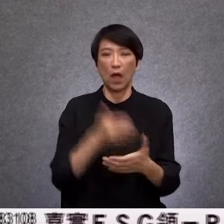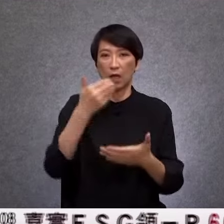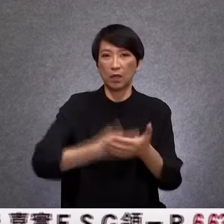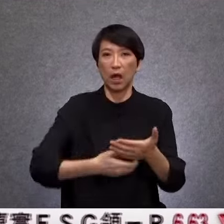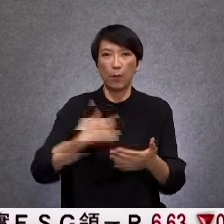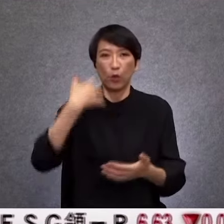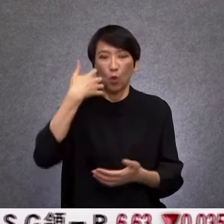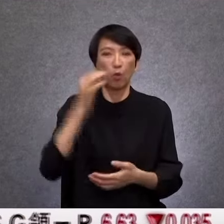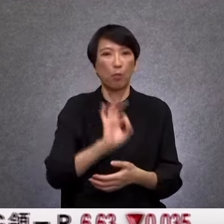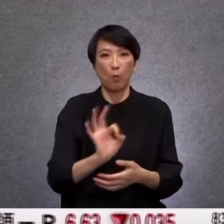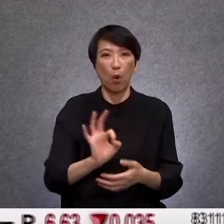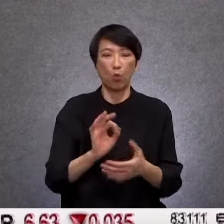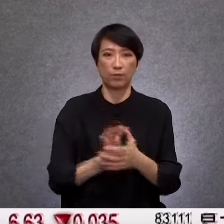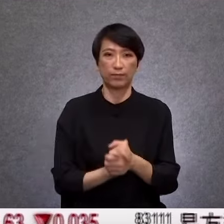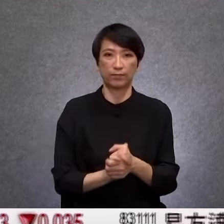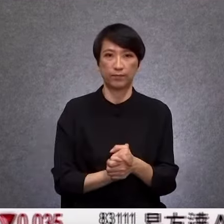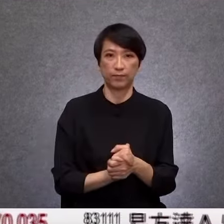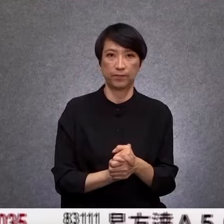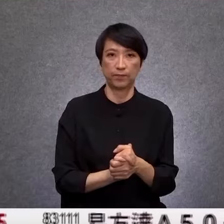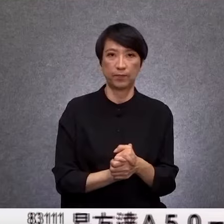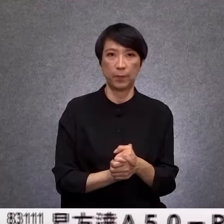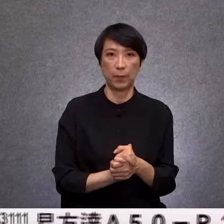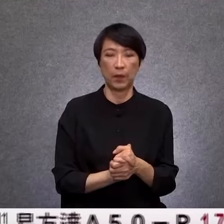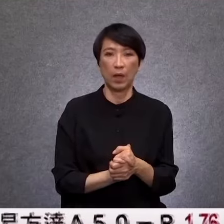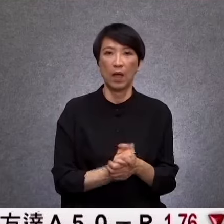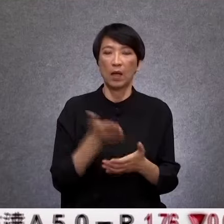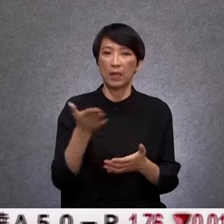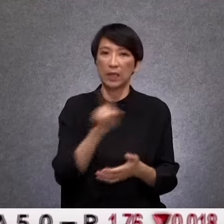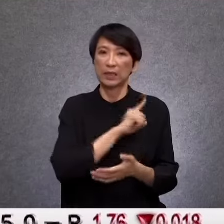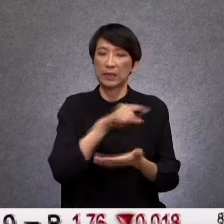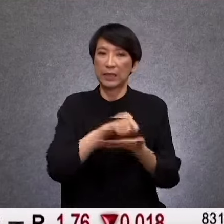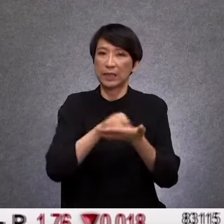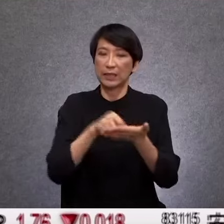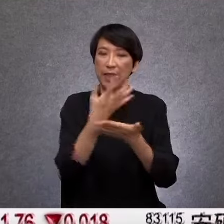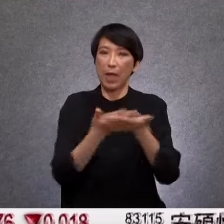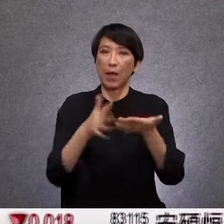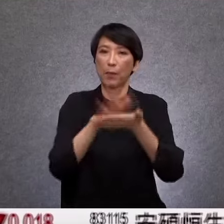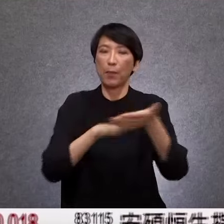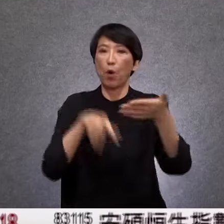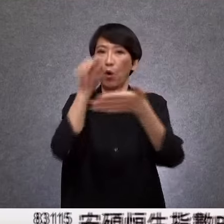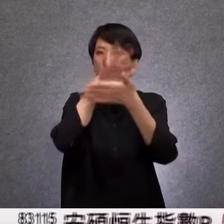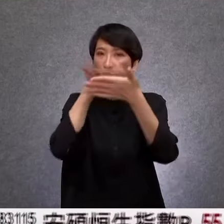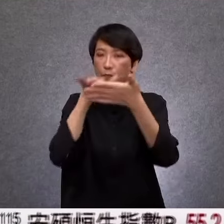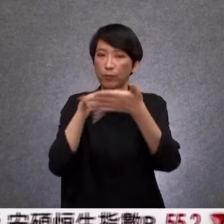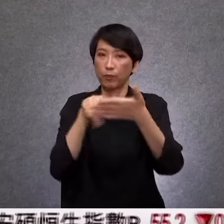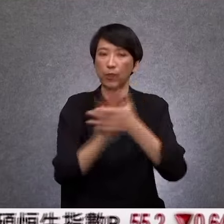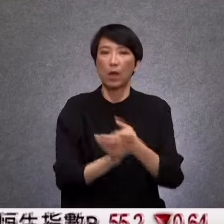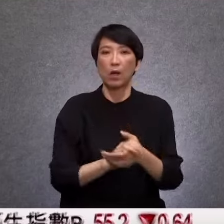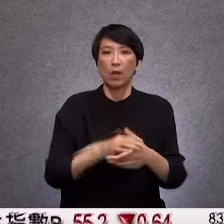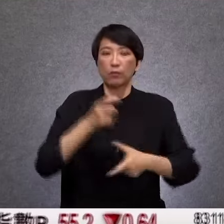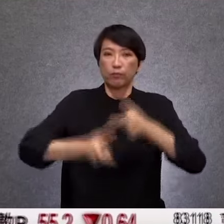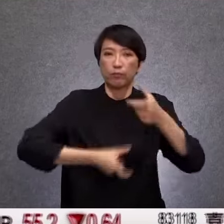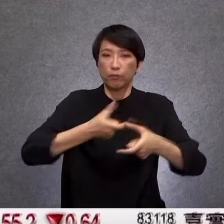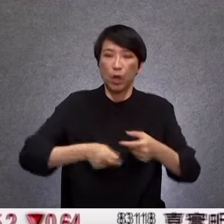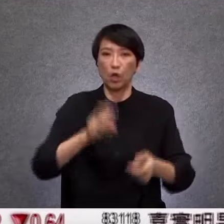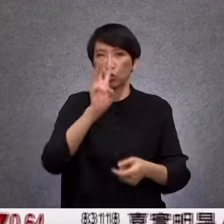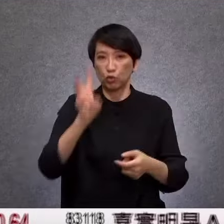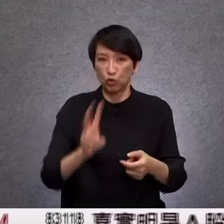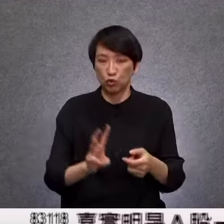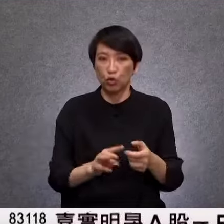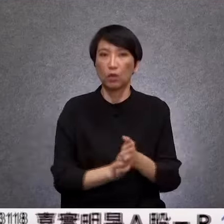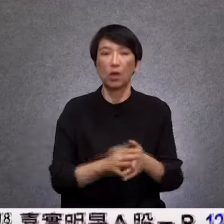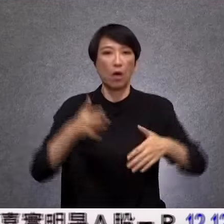工就沒有這個的，最後就沒有減到或者沒有動到了。那本身在之前你的網址說過的一些公共的開支，其實覺得要